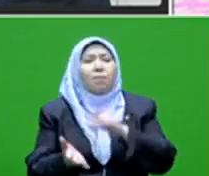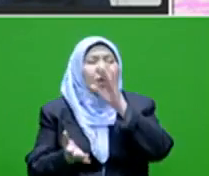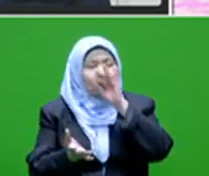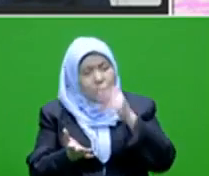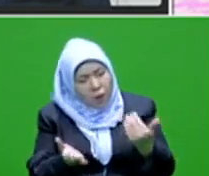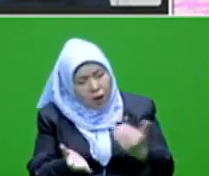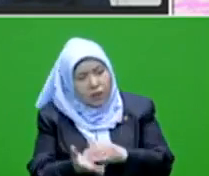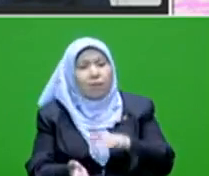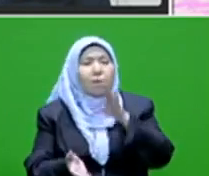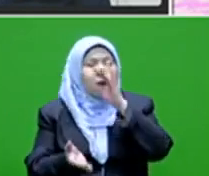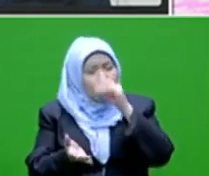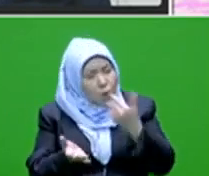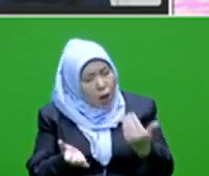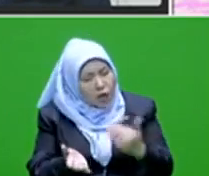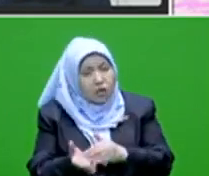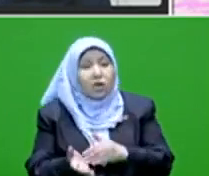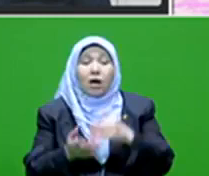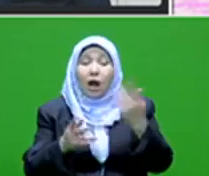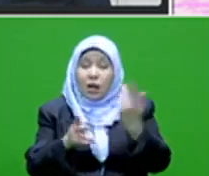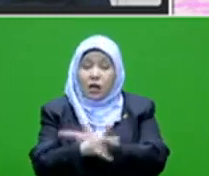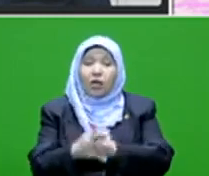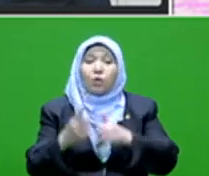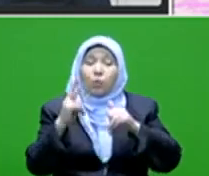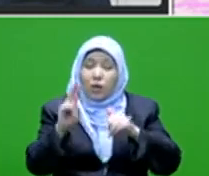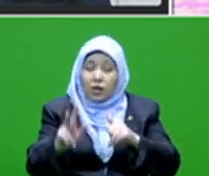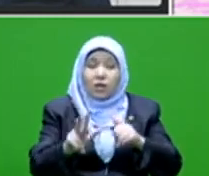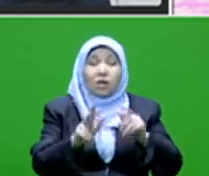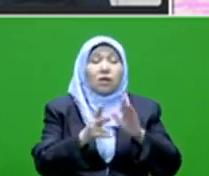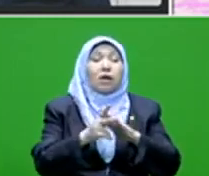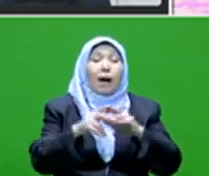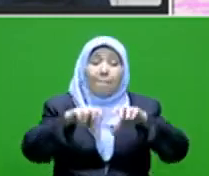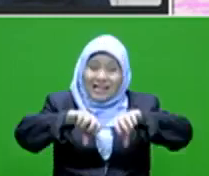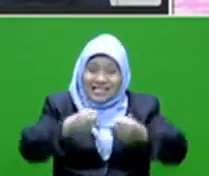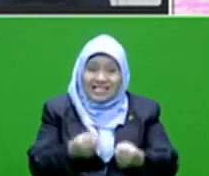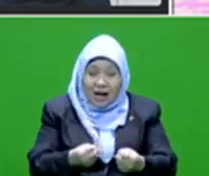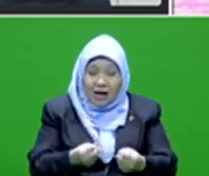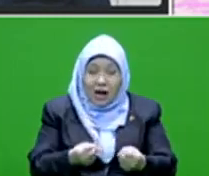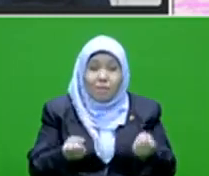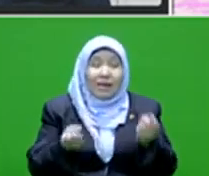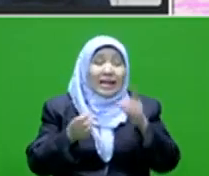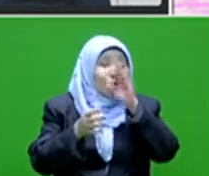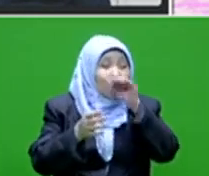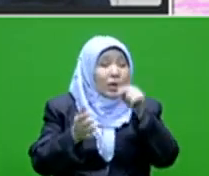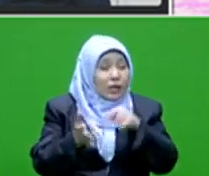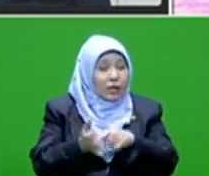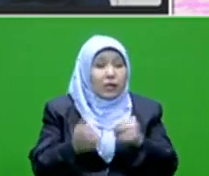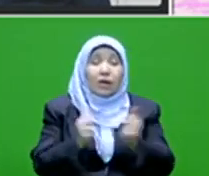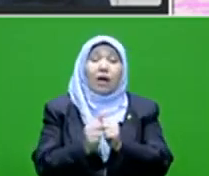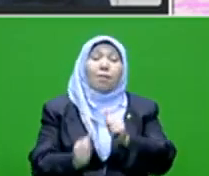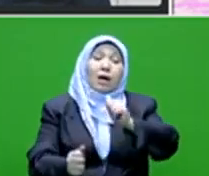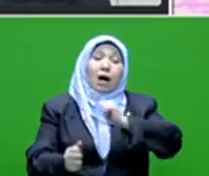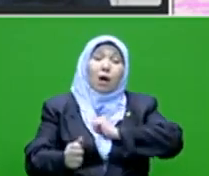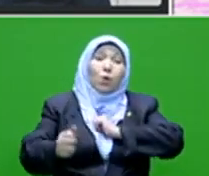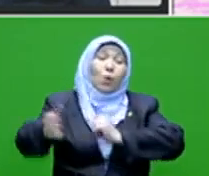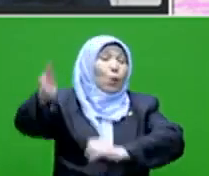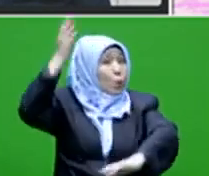kali ketiga. Nak pecahkan penipuan ni hanya boleh berlaku dengan mengaku dulu kesalahan yang kita dah